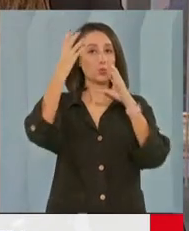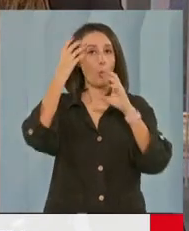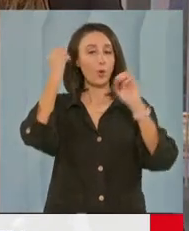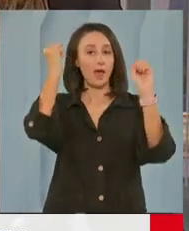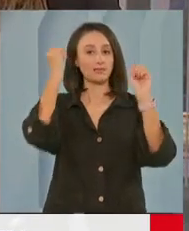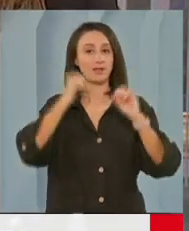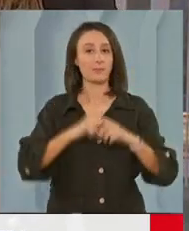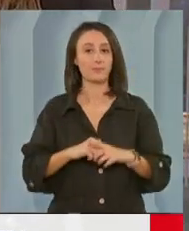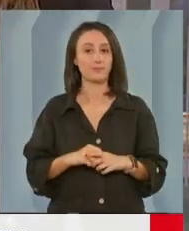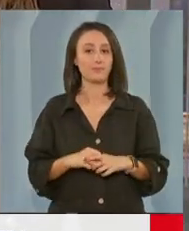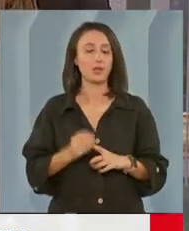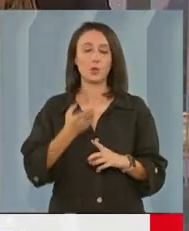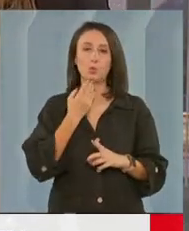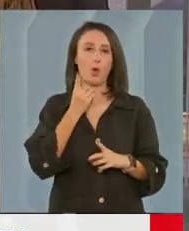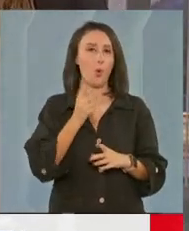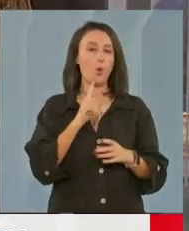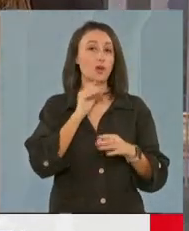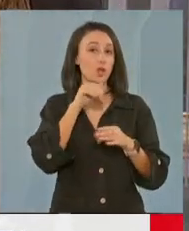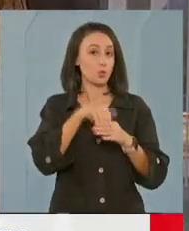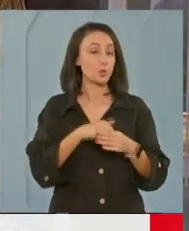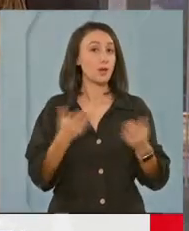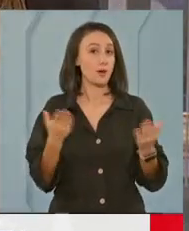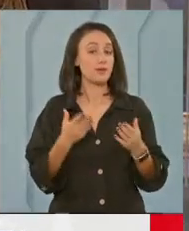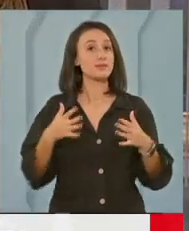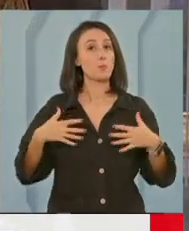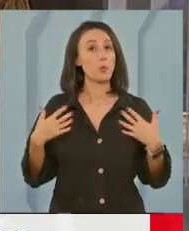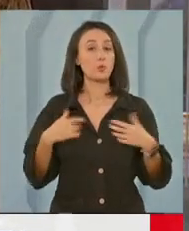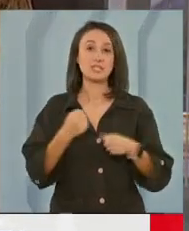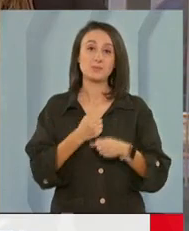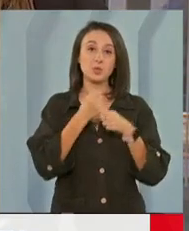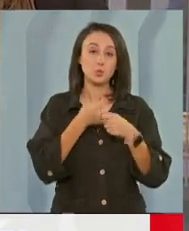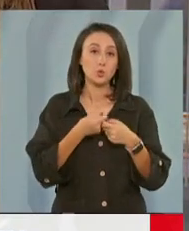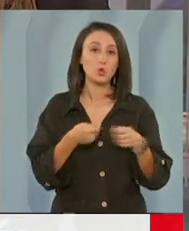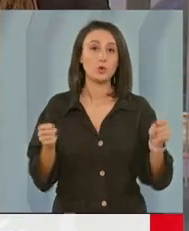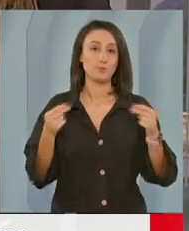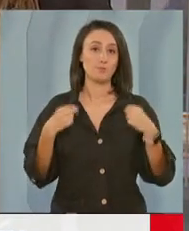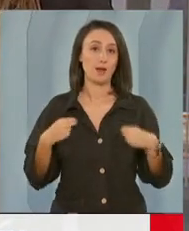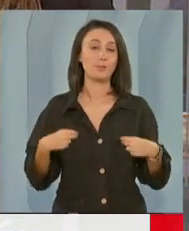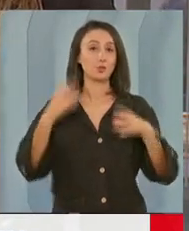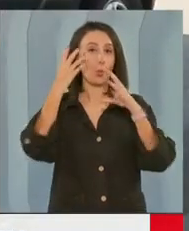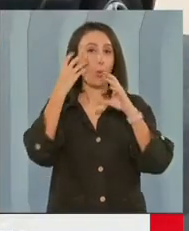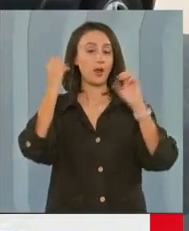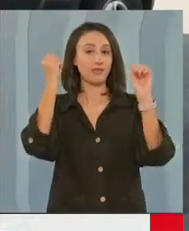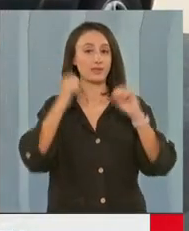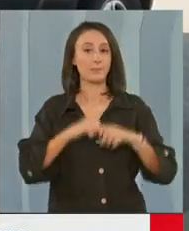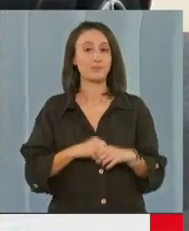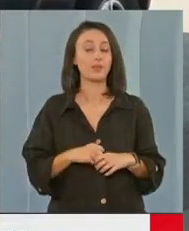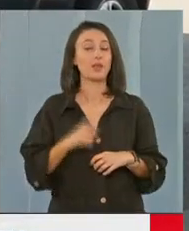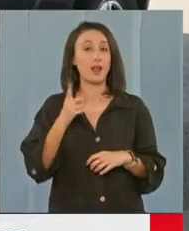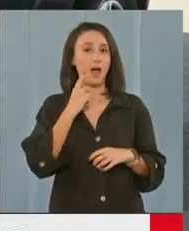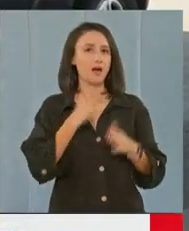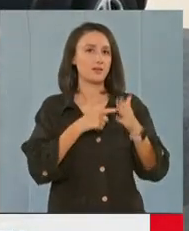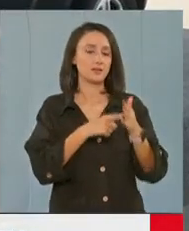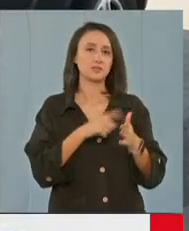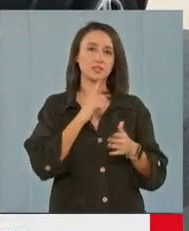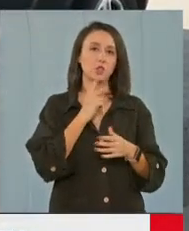de Parlamentul olandez, nu este o rezoluție de care se bucură de sprijinul tuturor parlamentarilor olandezi. Rareș Bogdan a arătat că